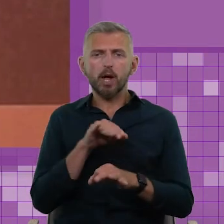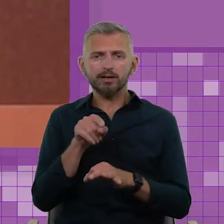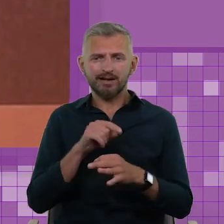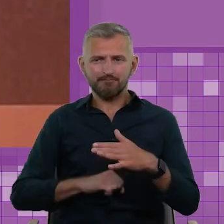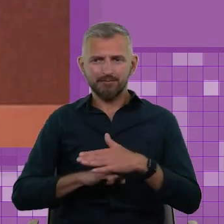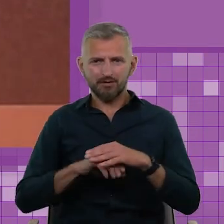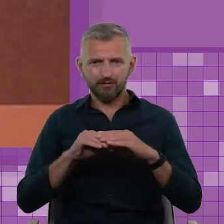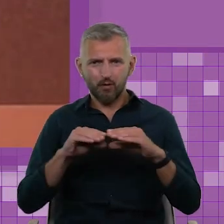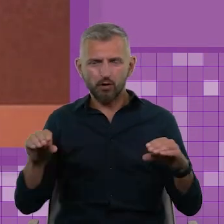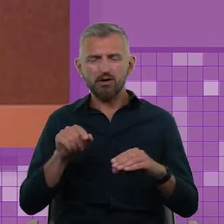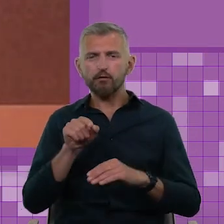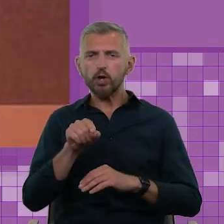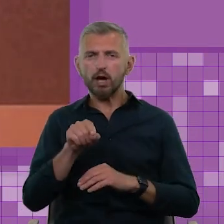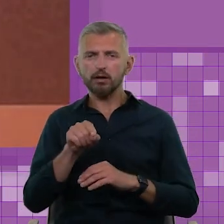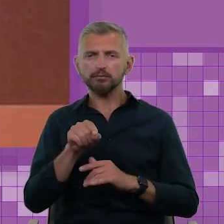платформа, вона